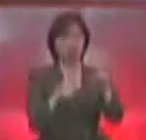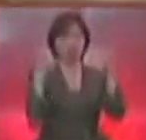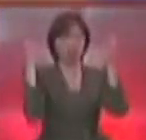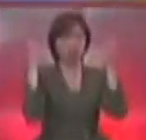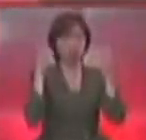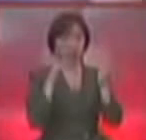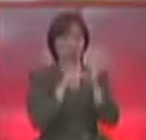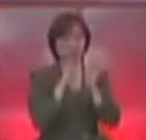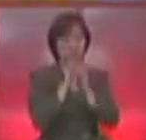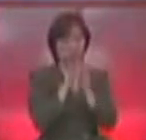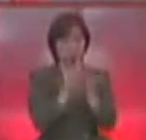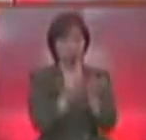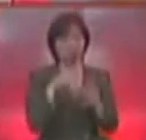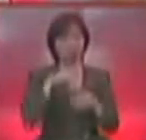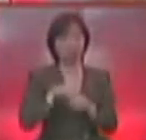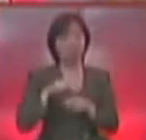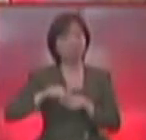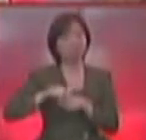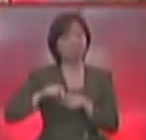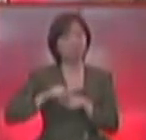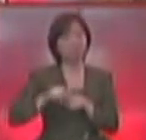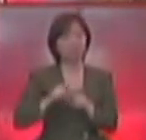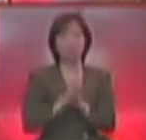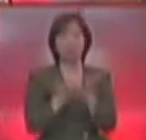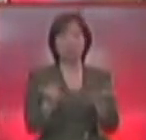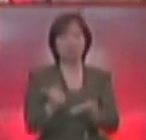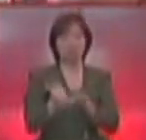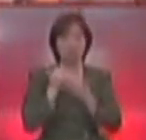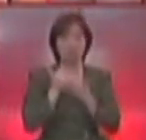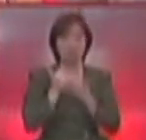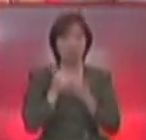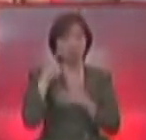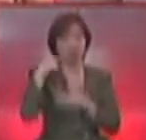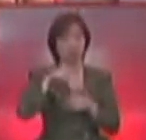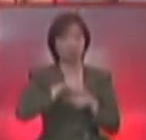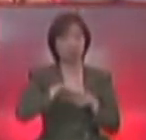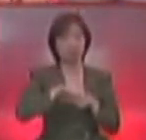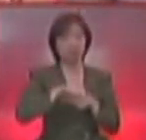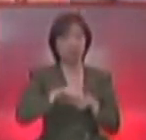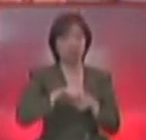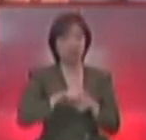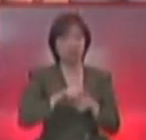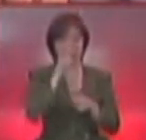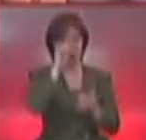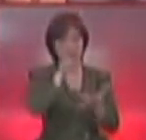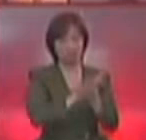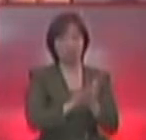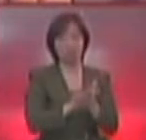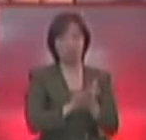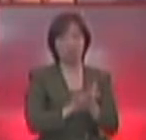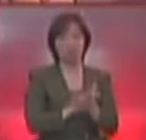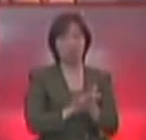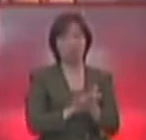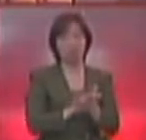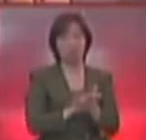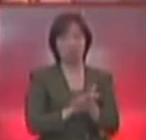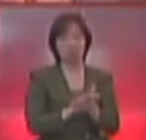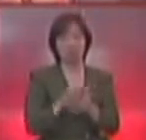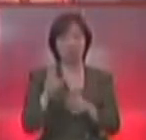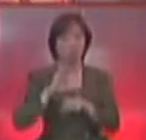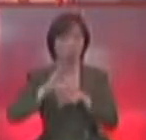kanyang Biblia sa training. Malaking tulong daw kasi ito sa kanyang pagsasanay. Kumpiyansa naman ng trainer niyang si Alex Ariza